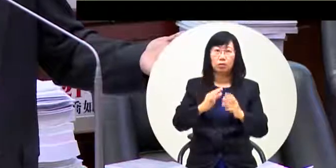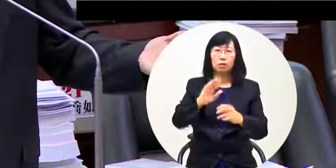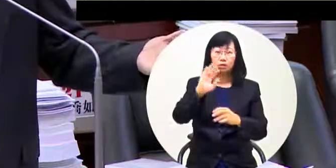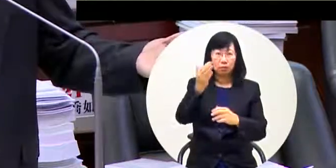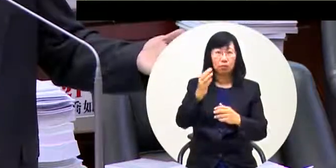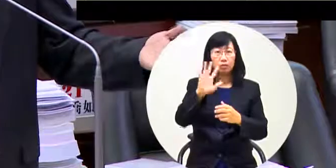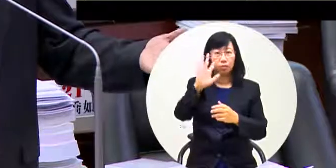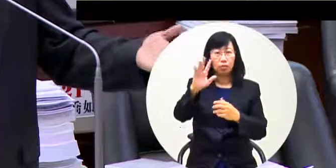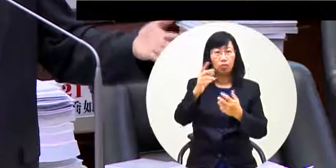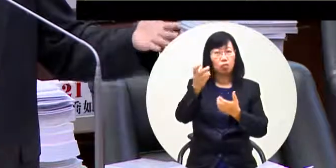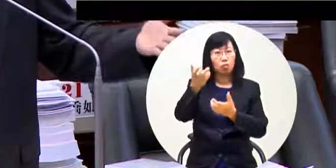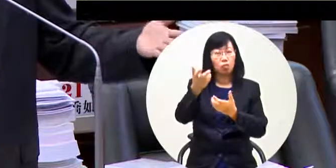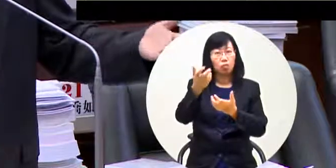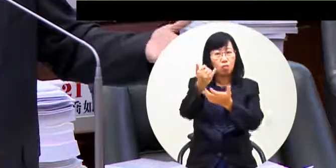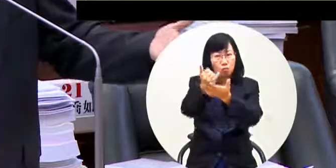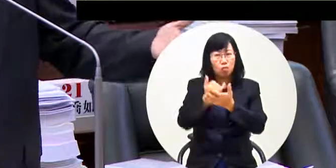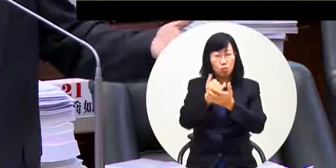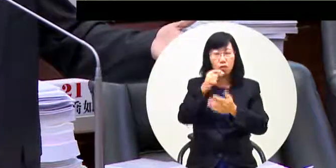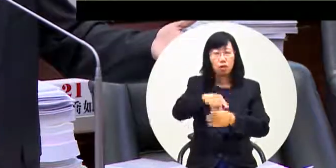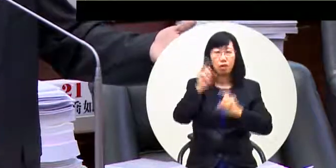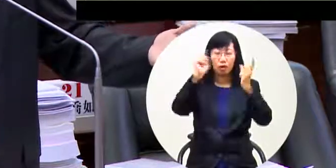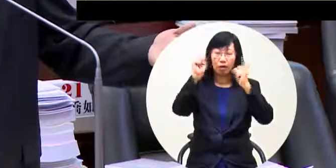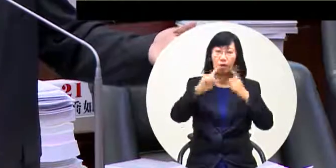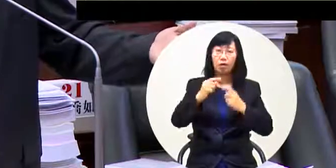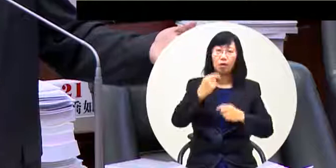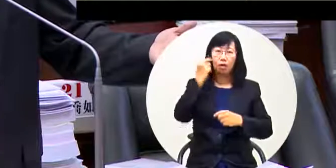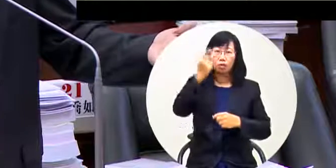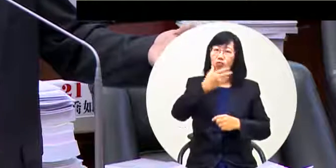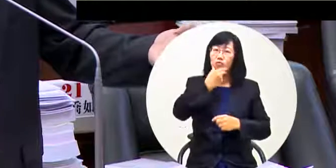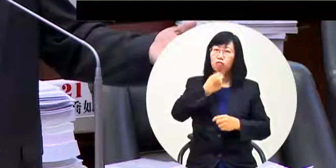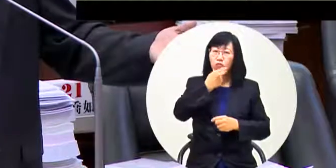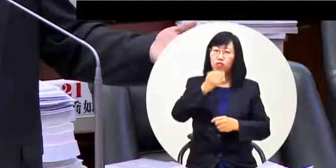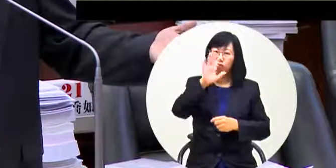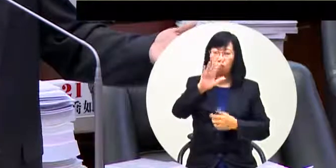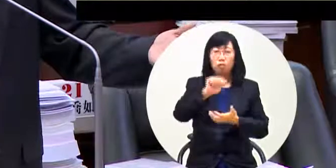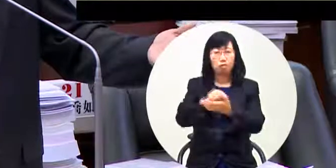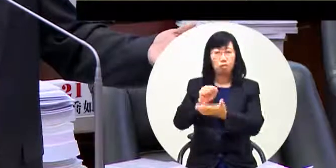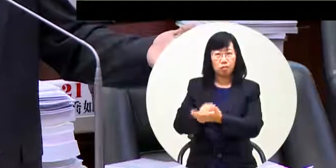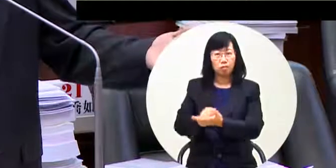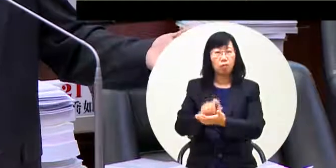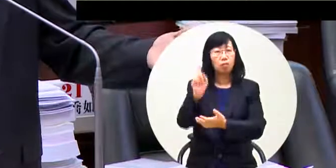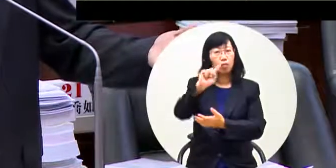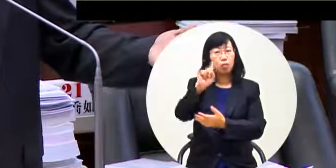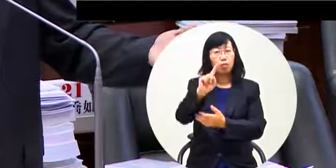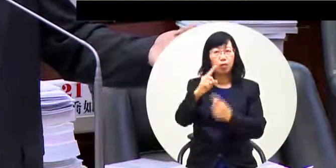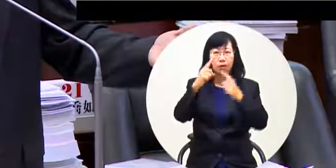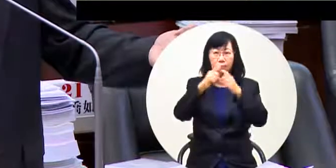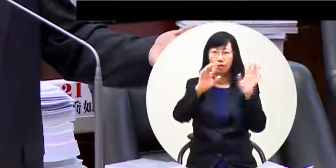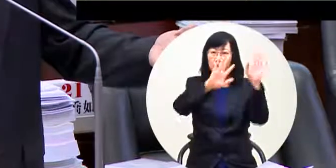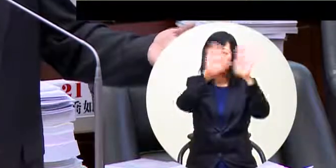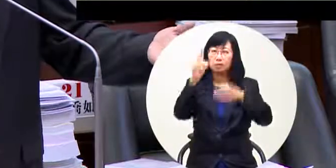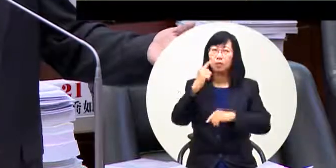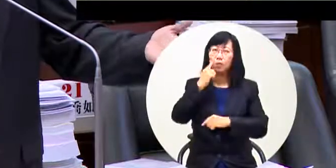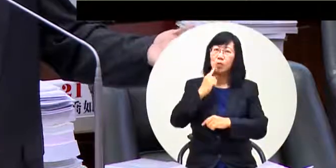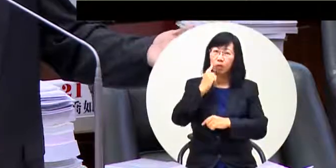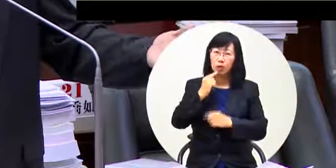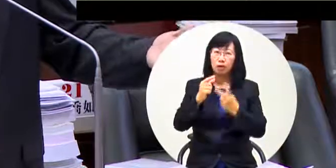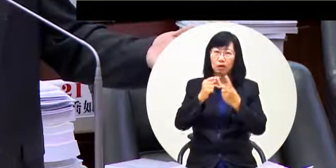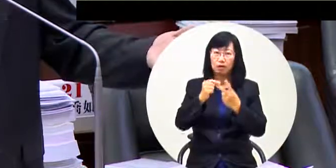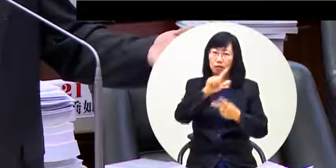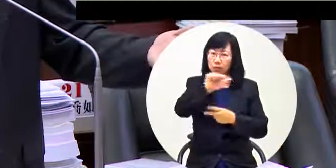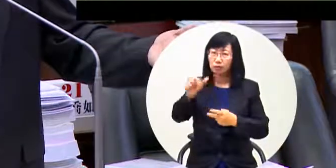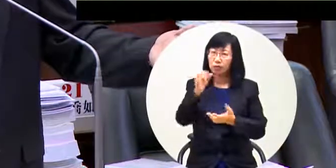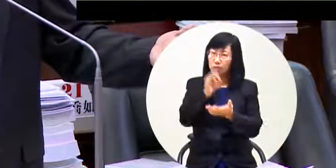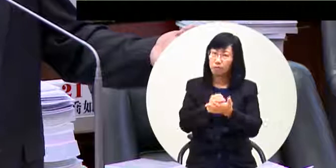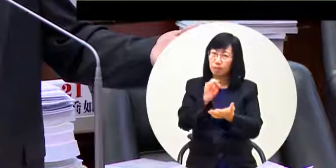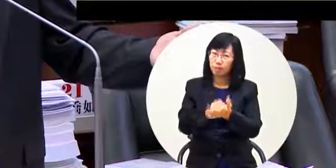为什么这边真的我们有很好的人情味，咱家有很俗的东西，我们就有友善的